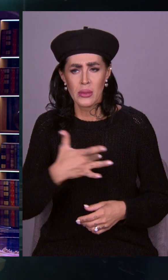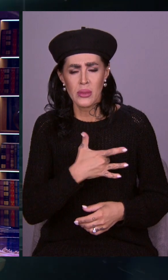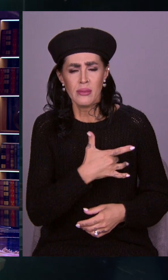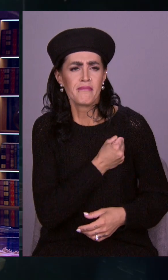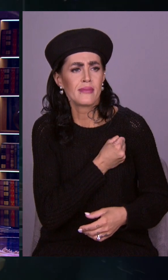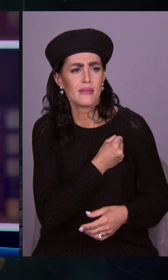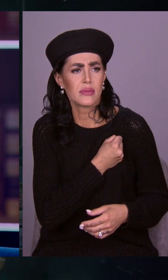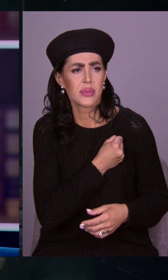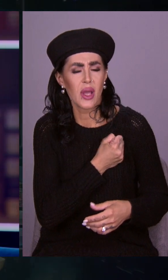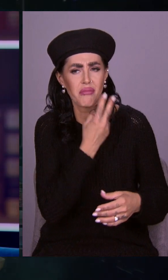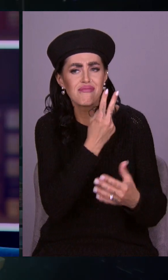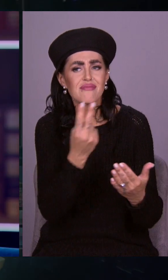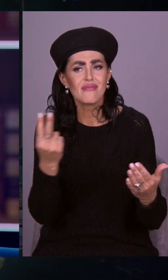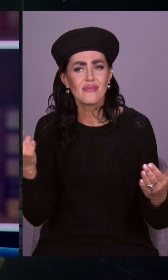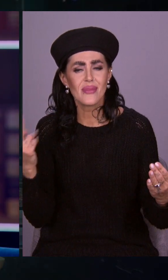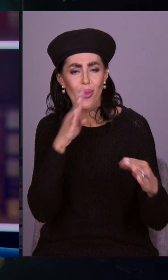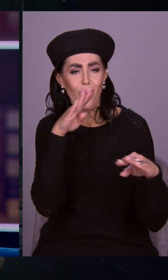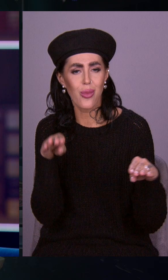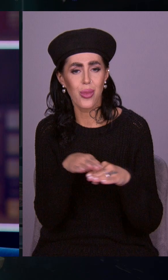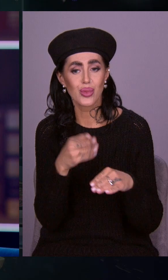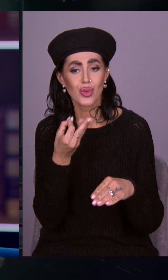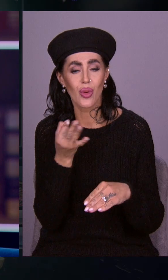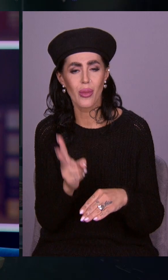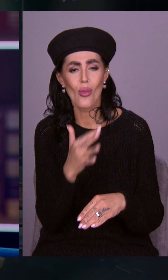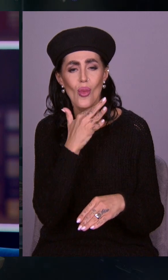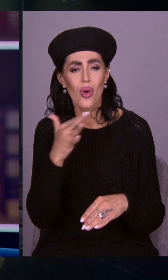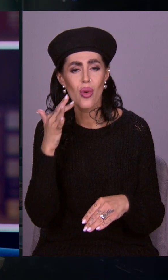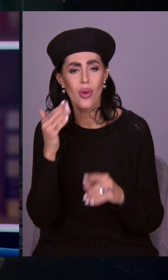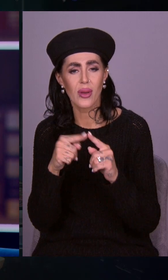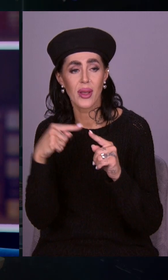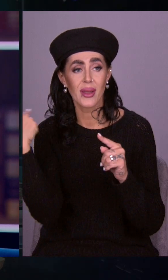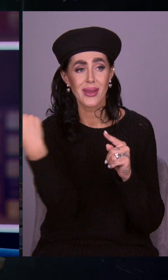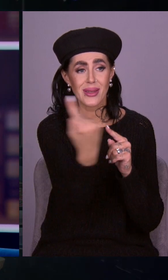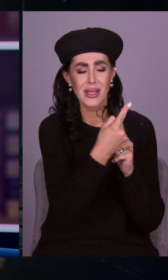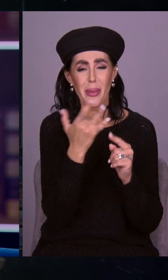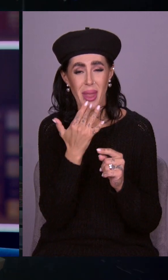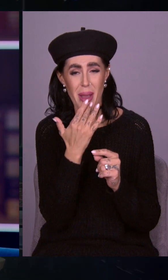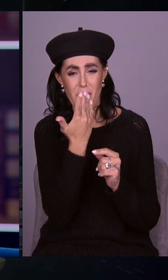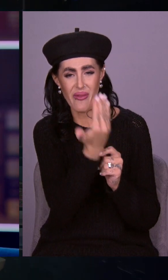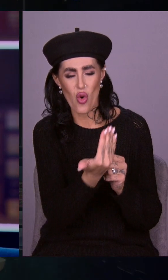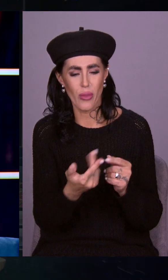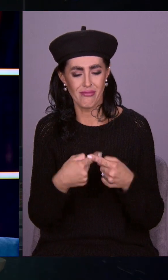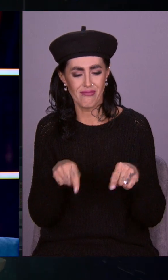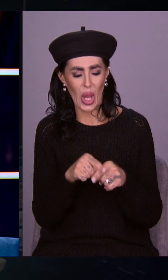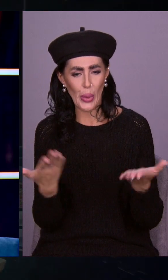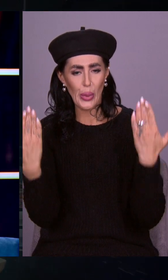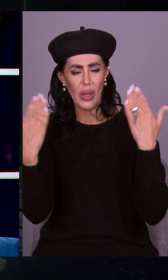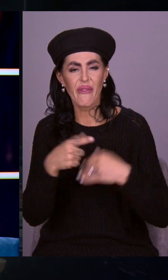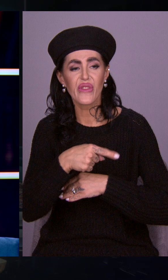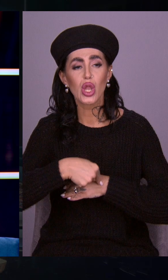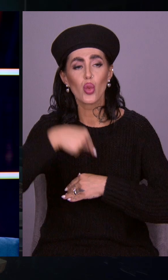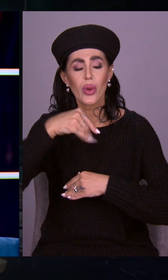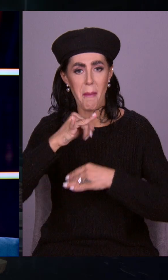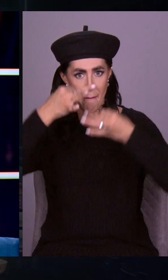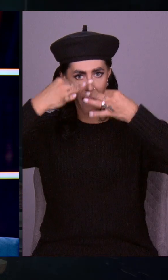так, насправді, ну, типу, я була в шоці, тому що дуже багато хто із іноземців, із дипломатів відчув і